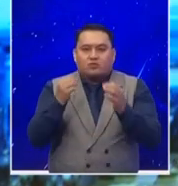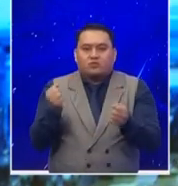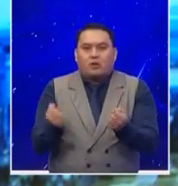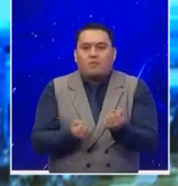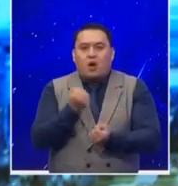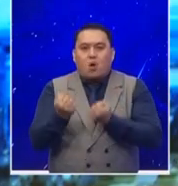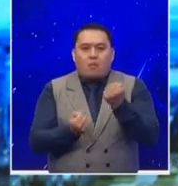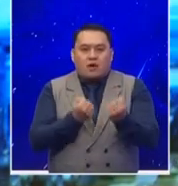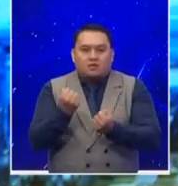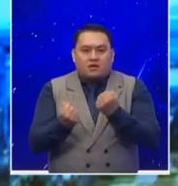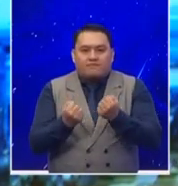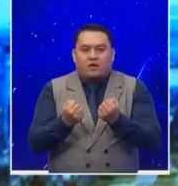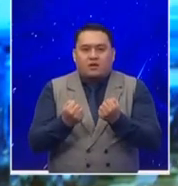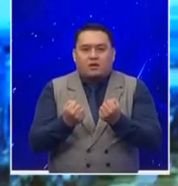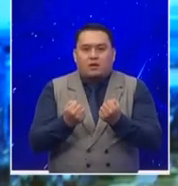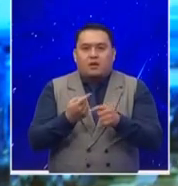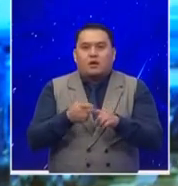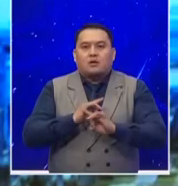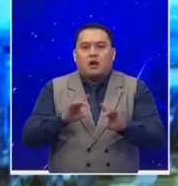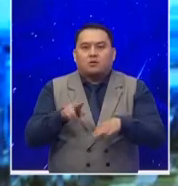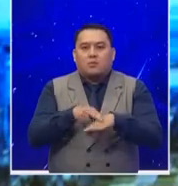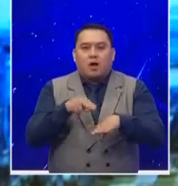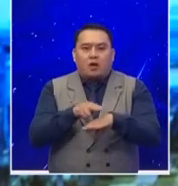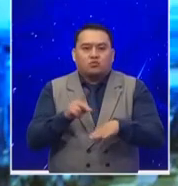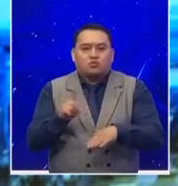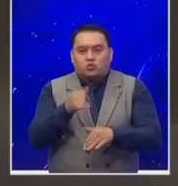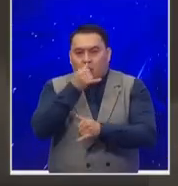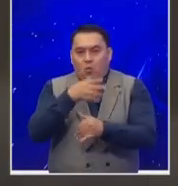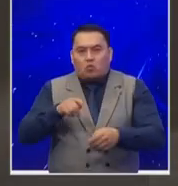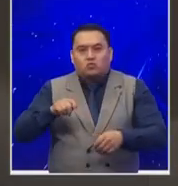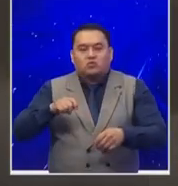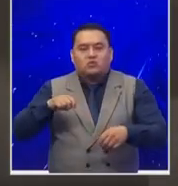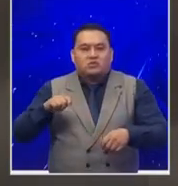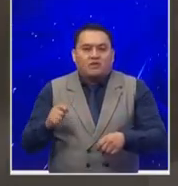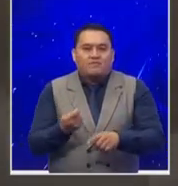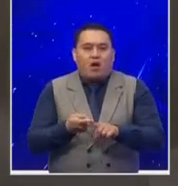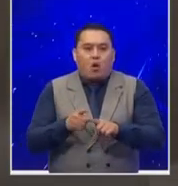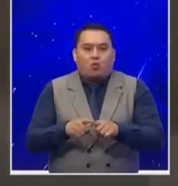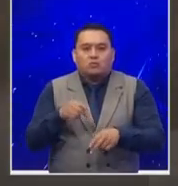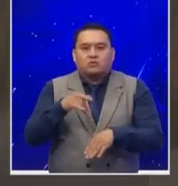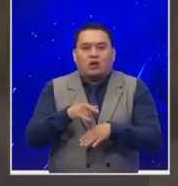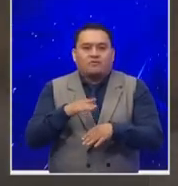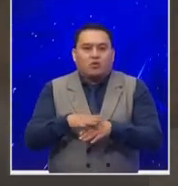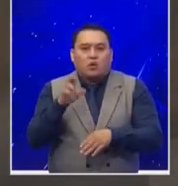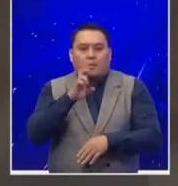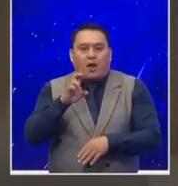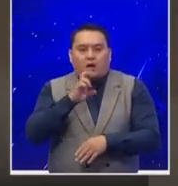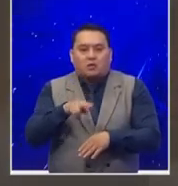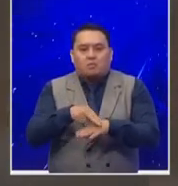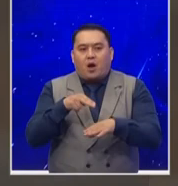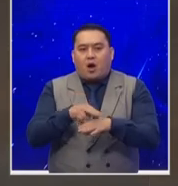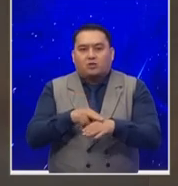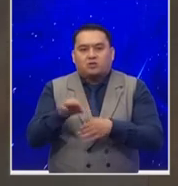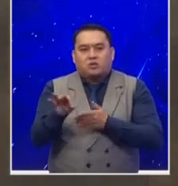стоящий автомобиль марки «Мерседес». Водитель пояснил инспекторам, что не может завести автомобиль, так как у него закончилось горючее. Стражи порядка,